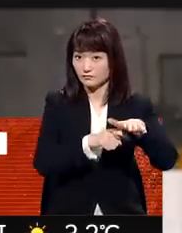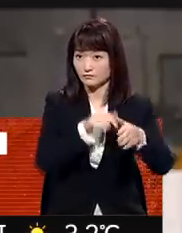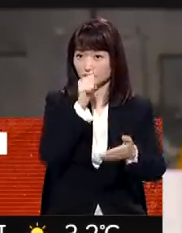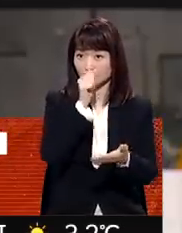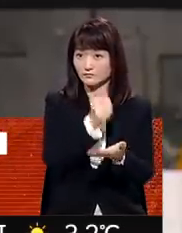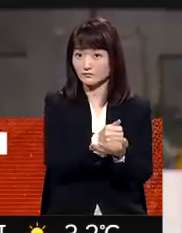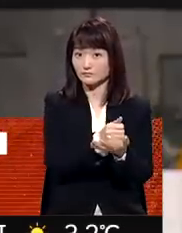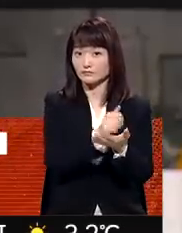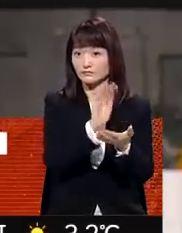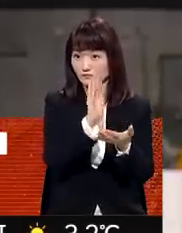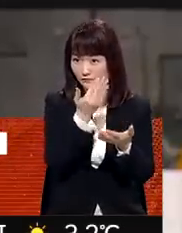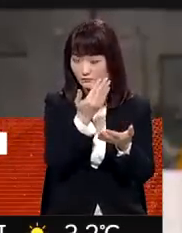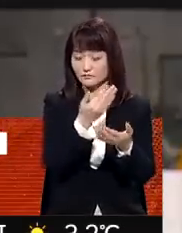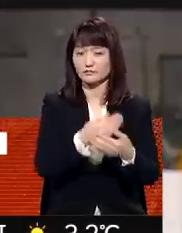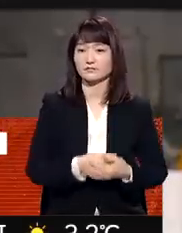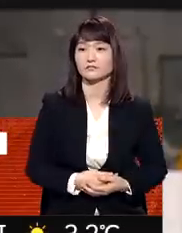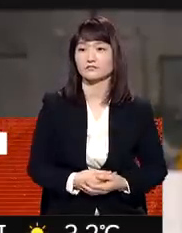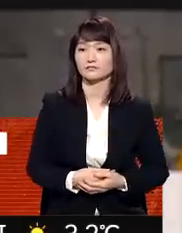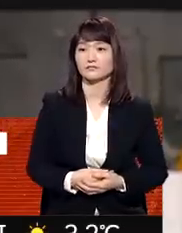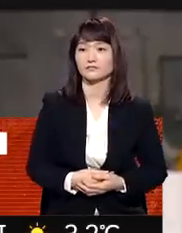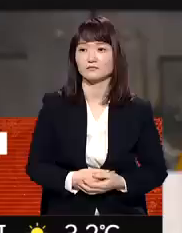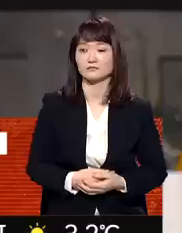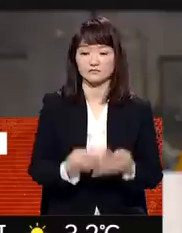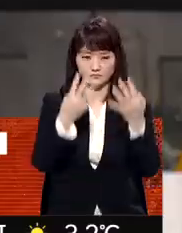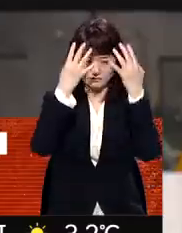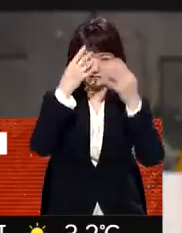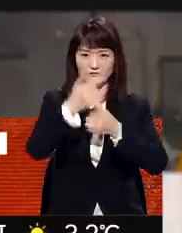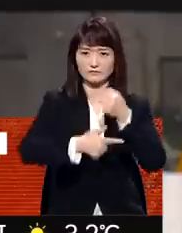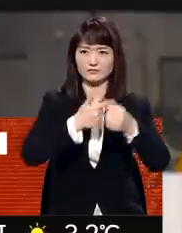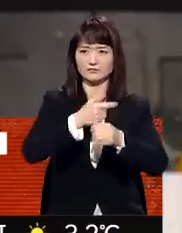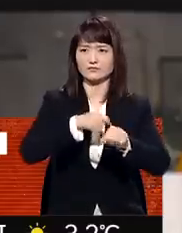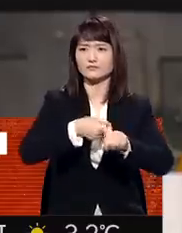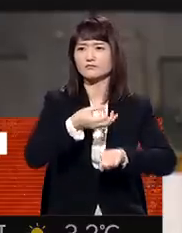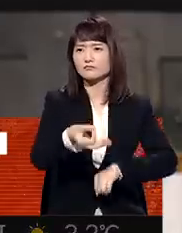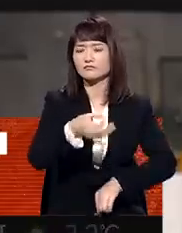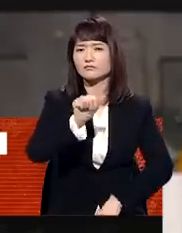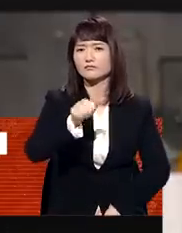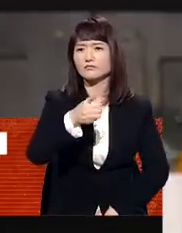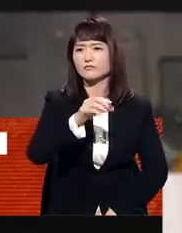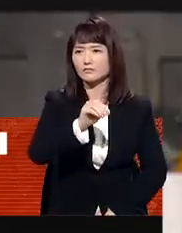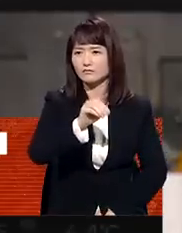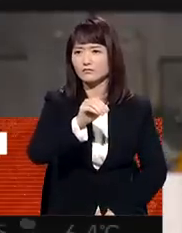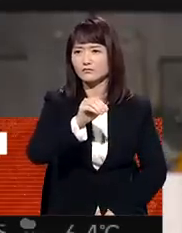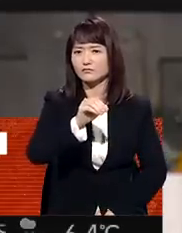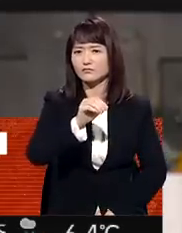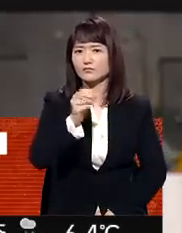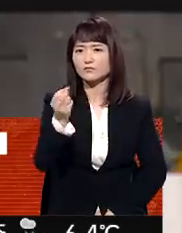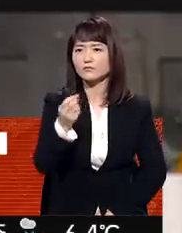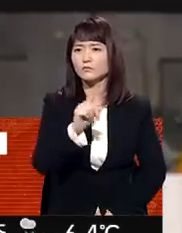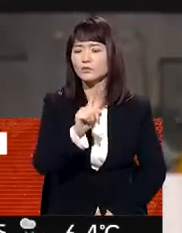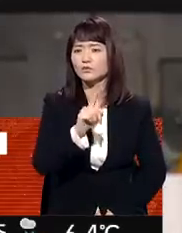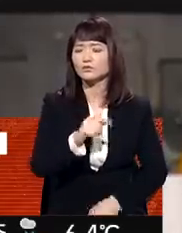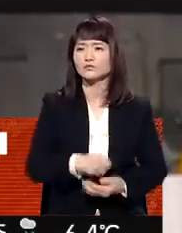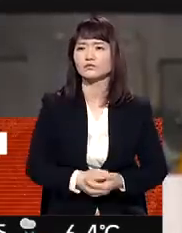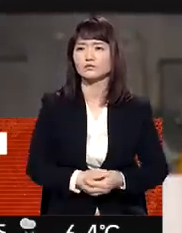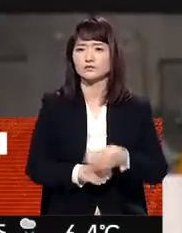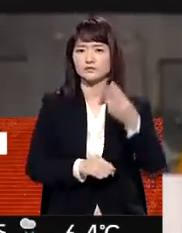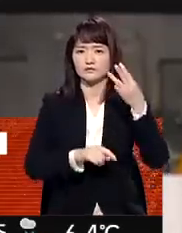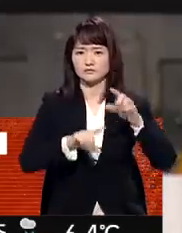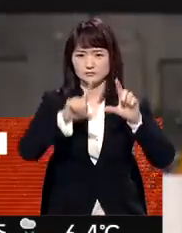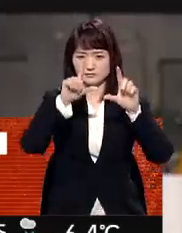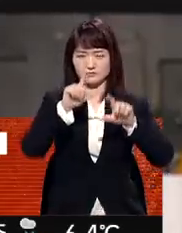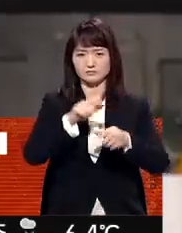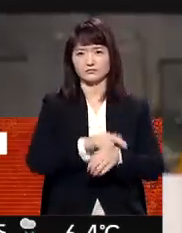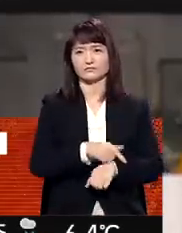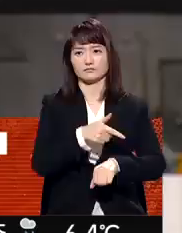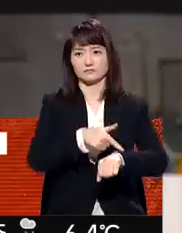절도죄로 해당이 되지 않습니까 그러면 6년 이하의 있는데 여기 함정이 있습니다 어 왜냐하면 3일 날 6시